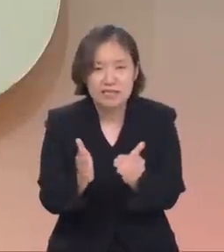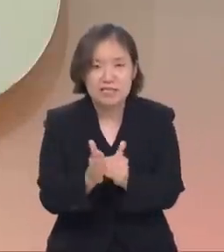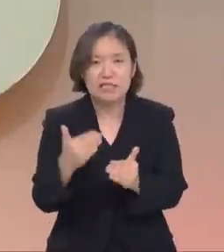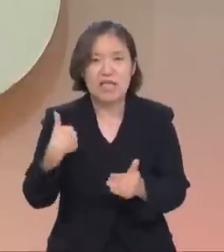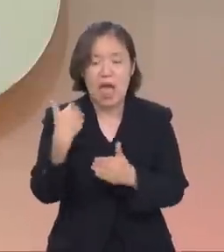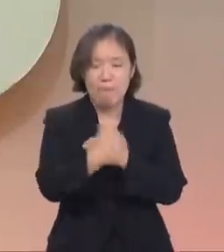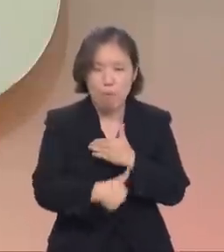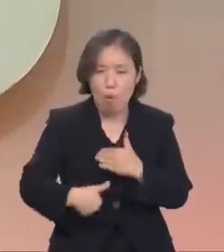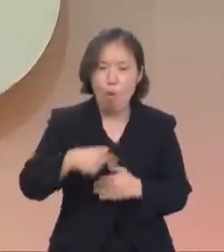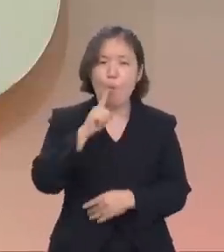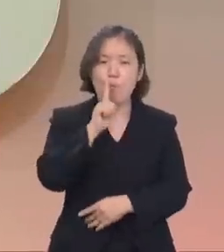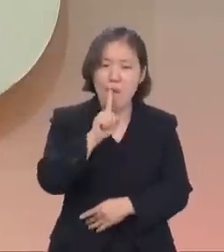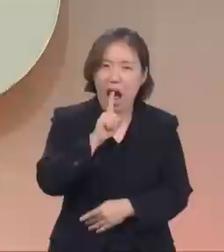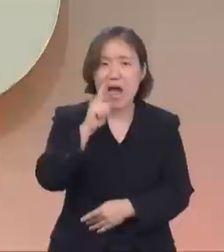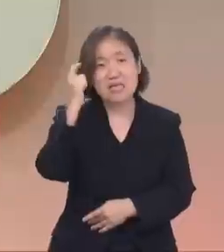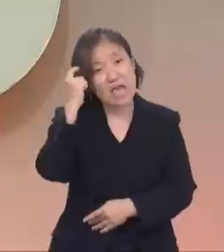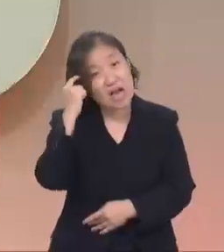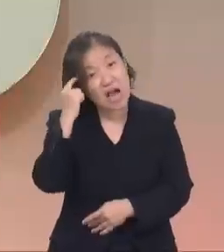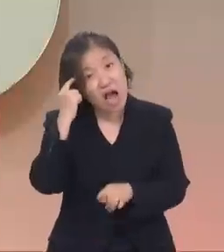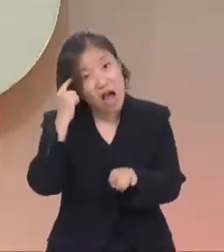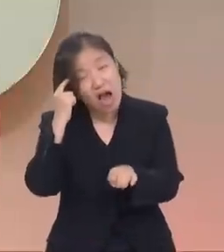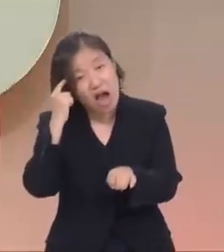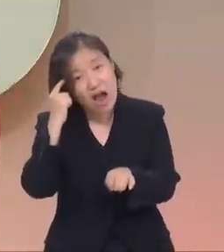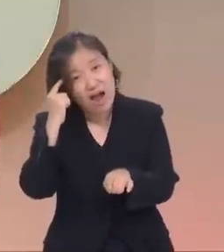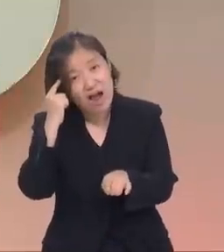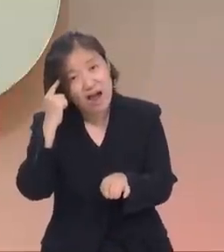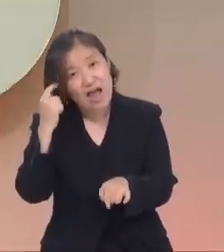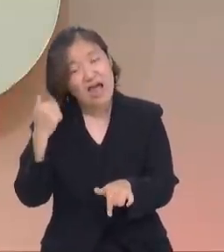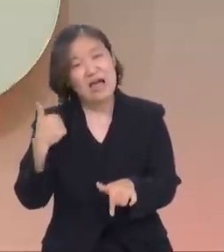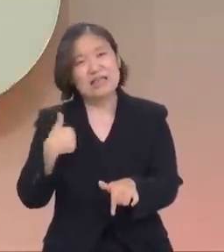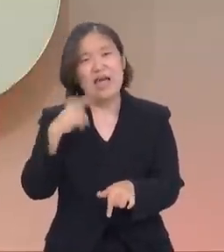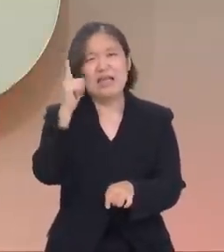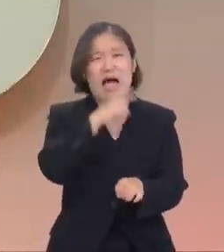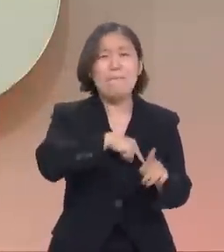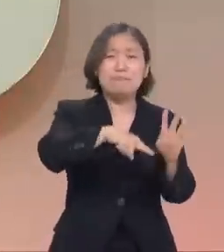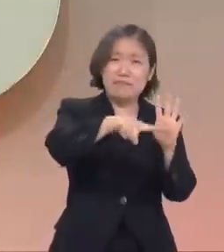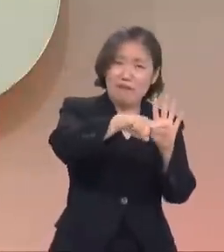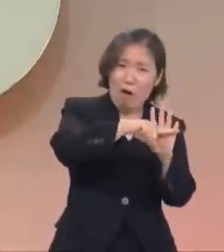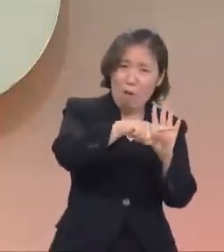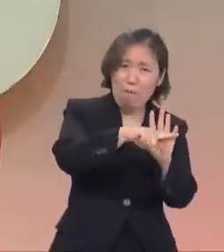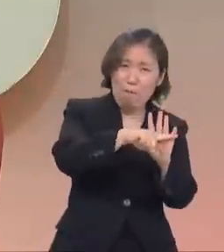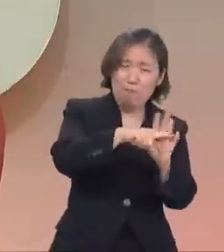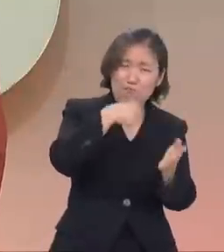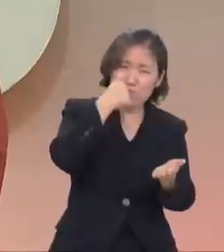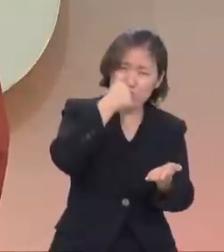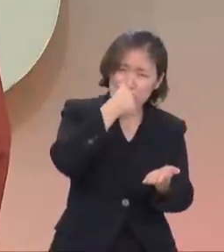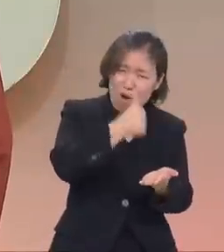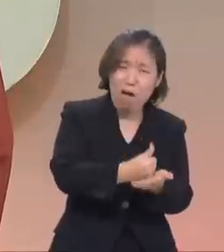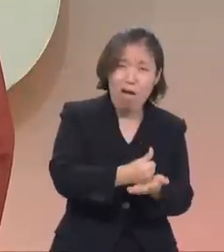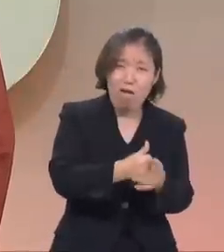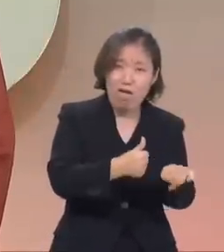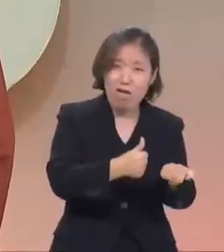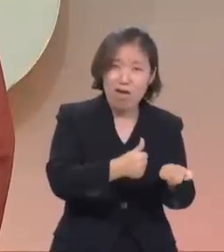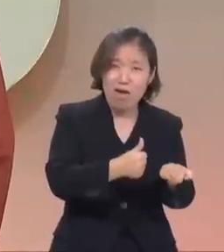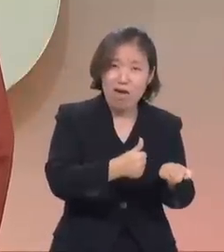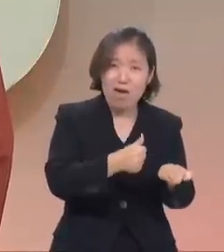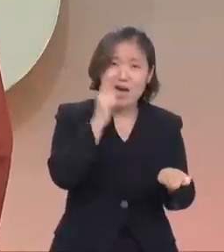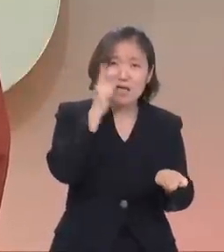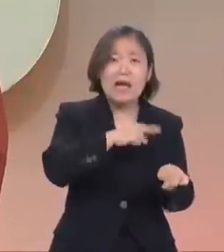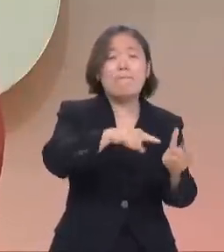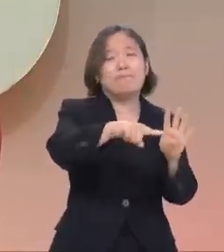몸과 말과 생각으로 지었던 그 그 내가 지었던 악업들 죄업들 그